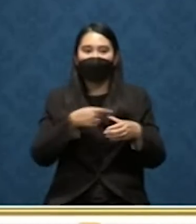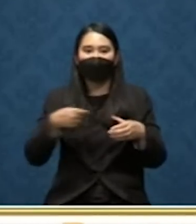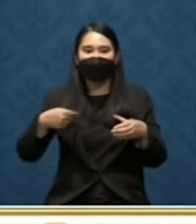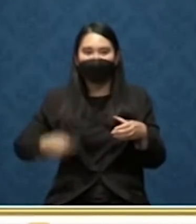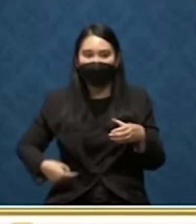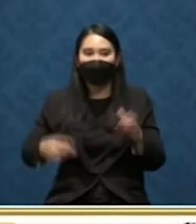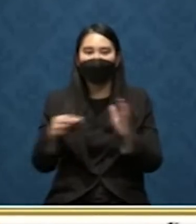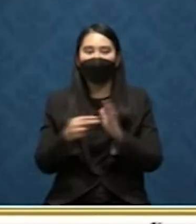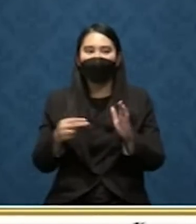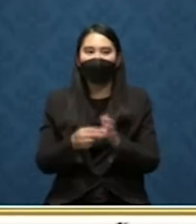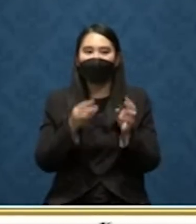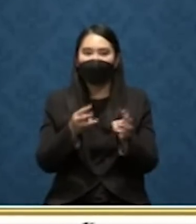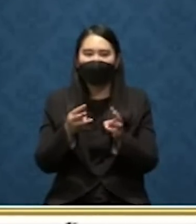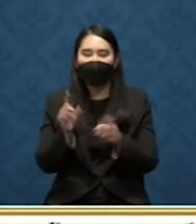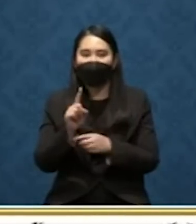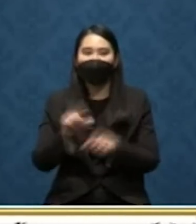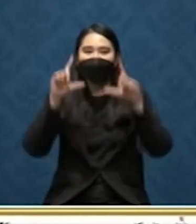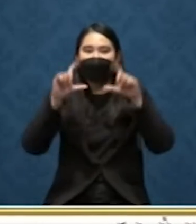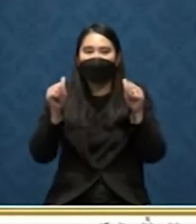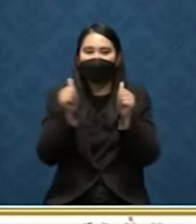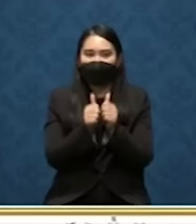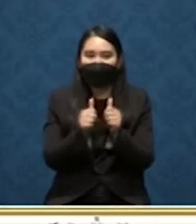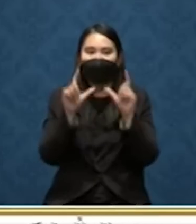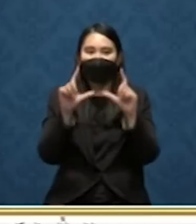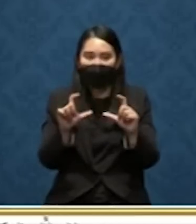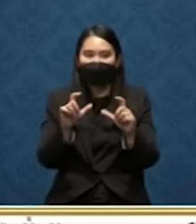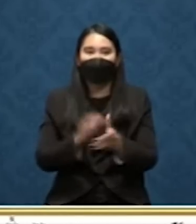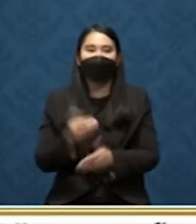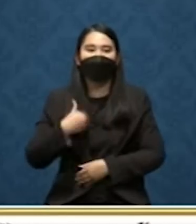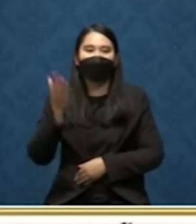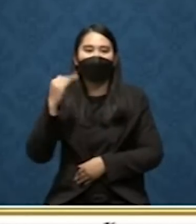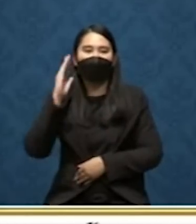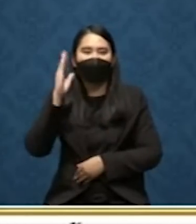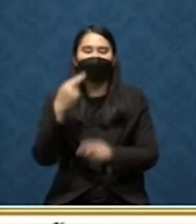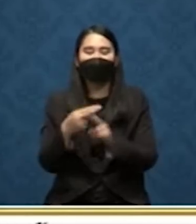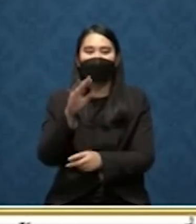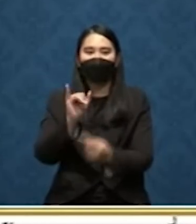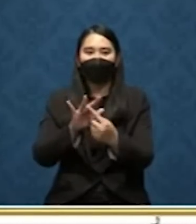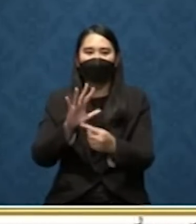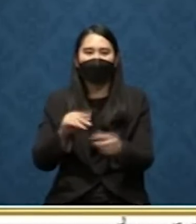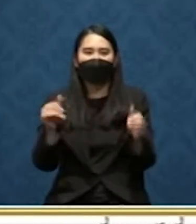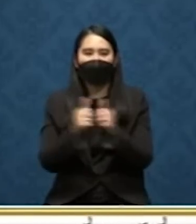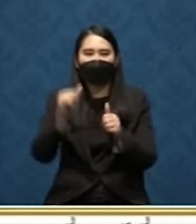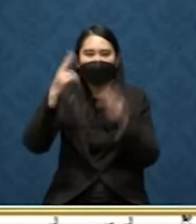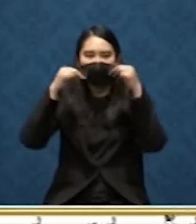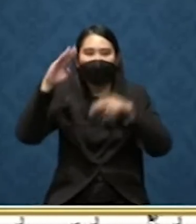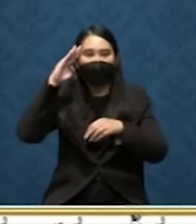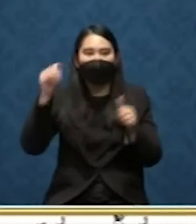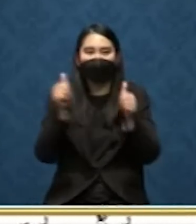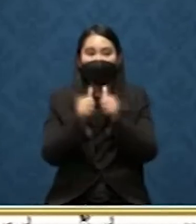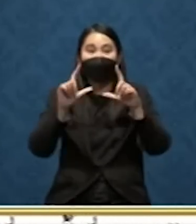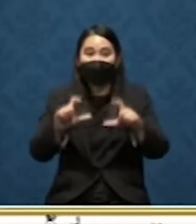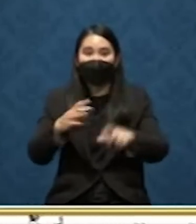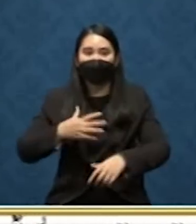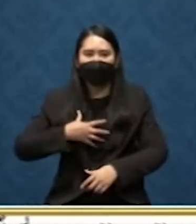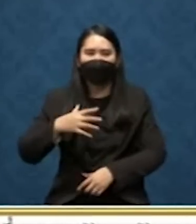จะใช้วิธีการในการถ่ายๆอยเมื่อกี้ทผมพูถเรองอยู่สินฉีที่ถายรปกัพันพระยุทธ์ ท่าน soph.okผมกไมชื่อวพ